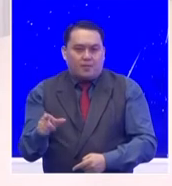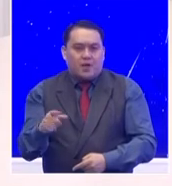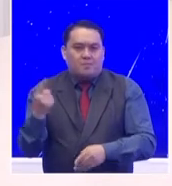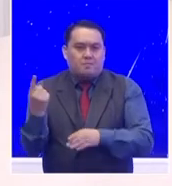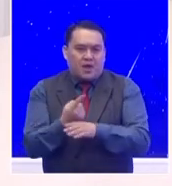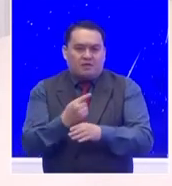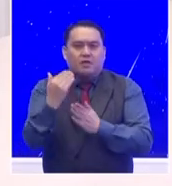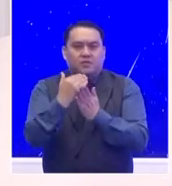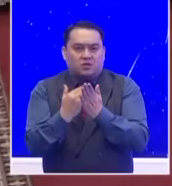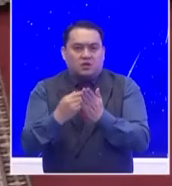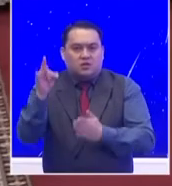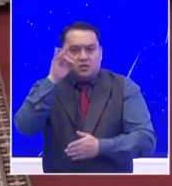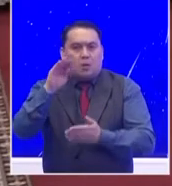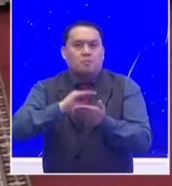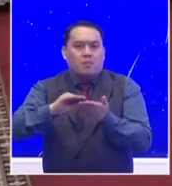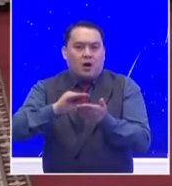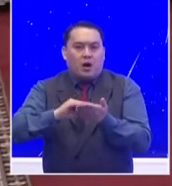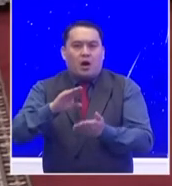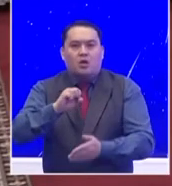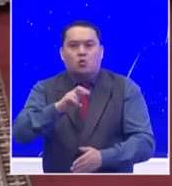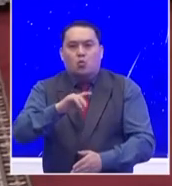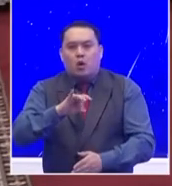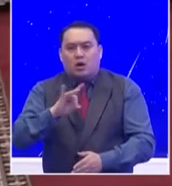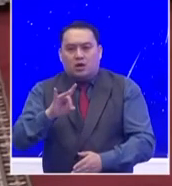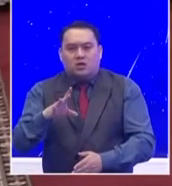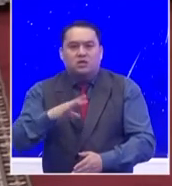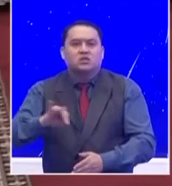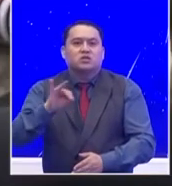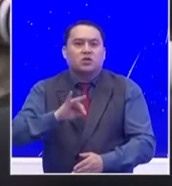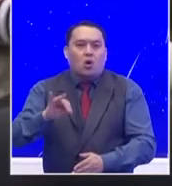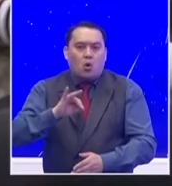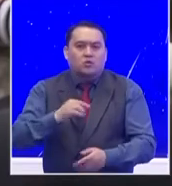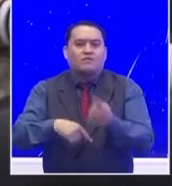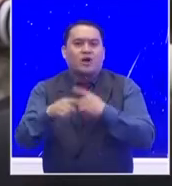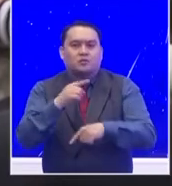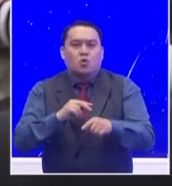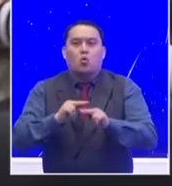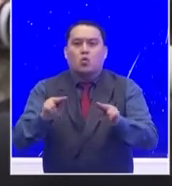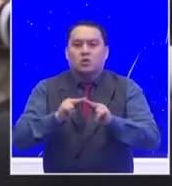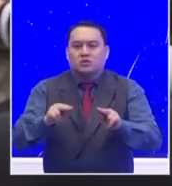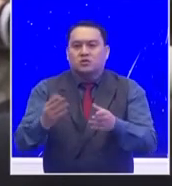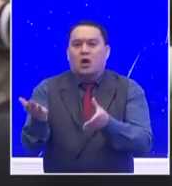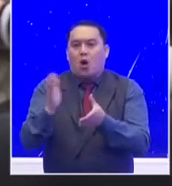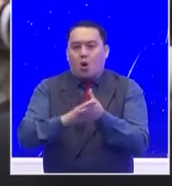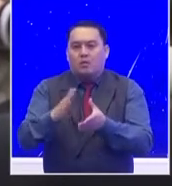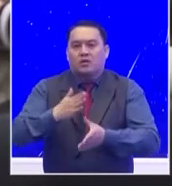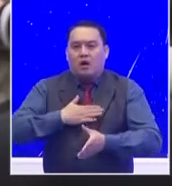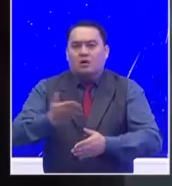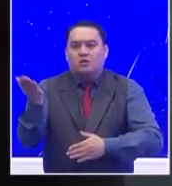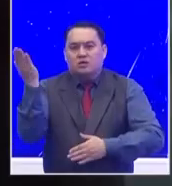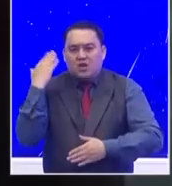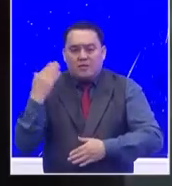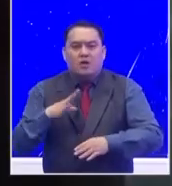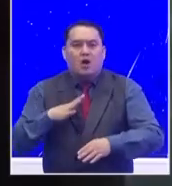Первым в этом списке был известный писатель Ануар Алимжанов. Его исторический роман «Возвращение учителя» знакомит нас с философом Древнего